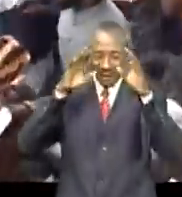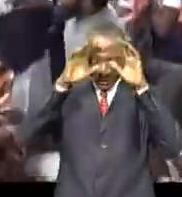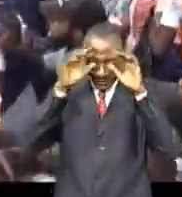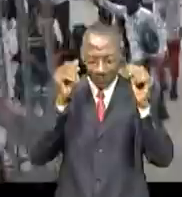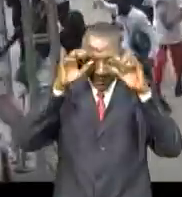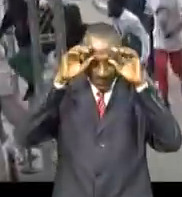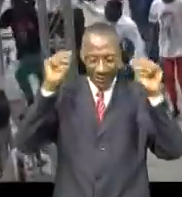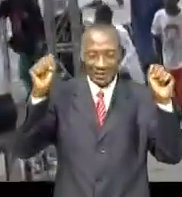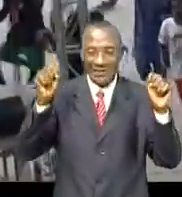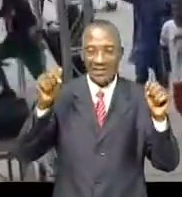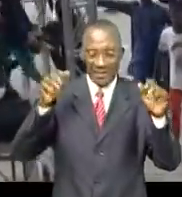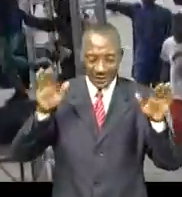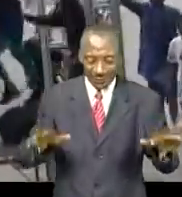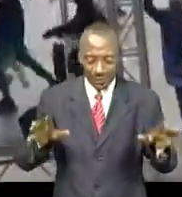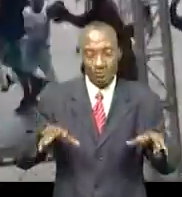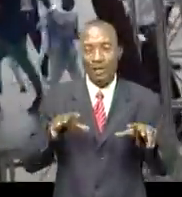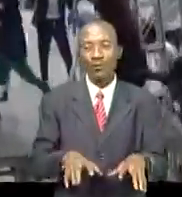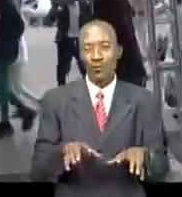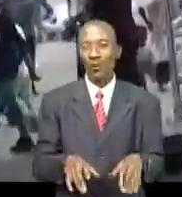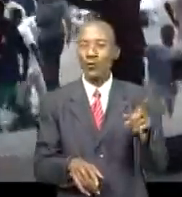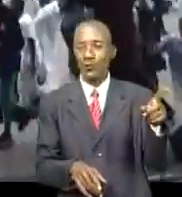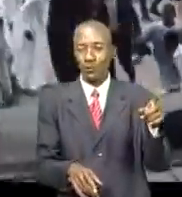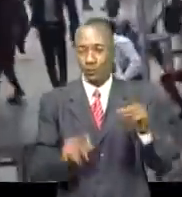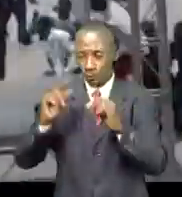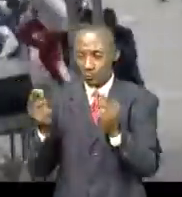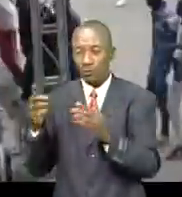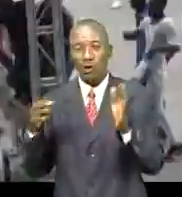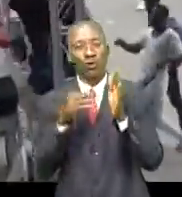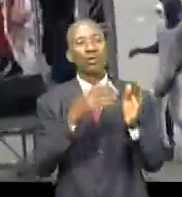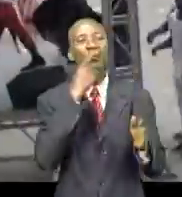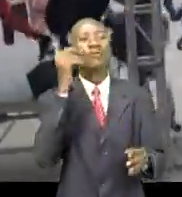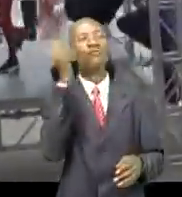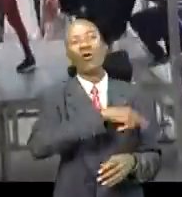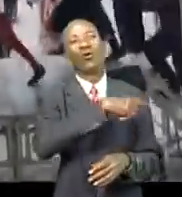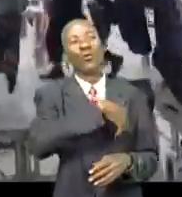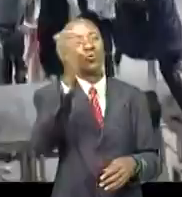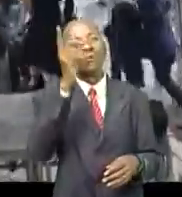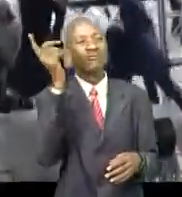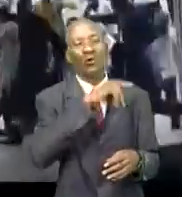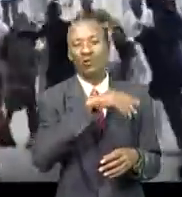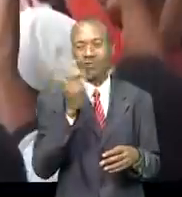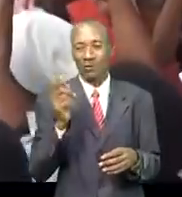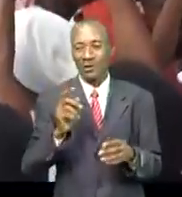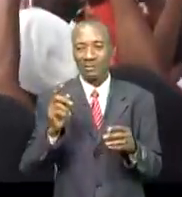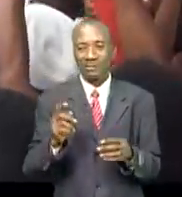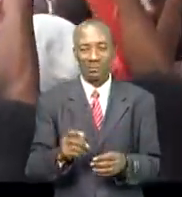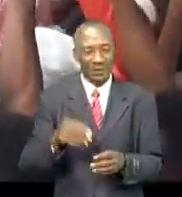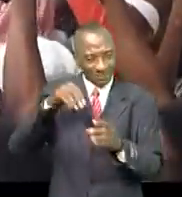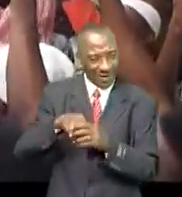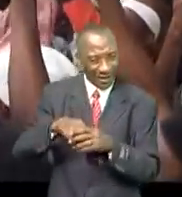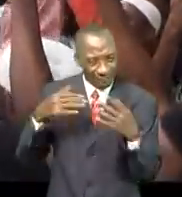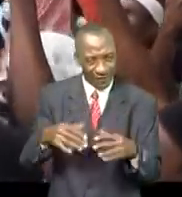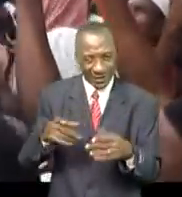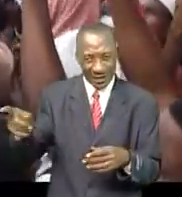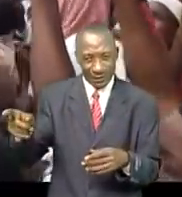Congo, Comico, l'imam Cheikh Abdallah Mangala Louaba, a fait irruption sur les lieux de la manifestation pour